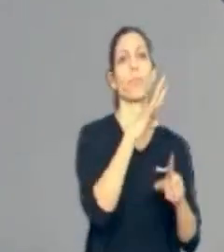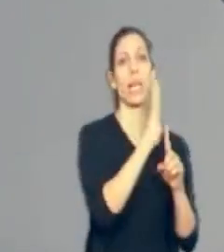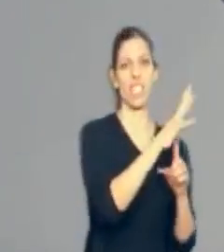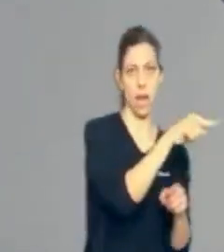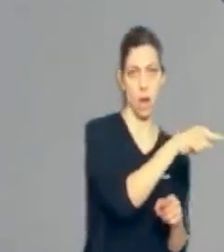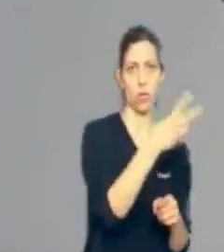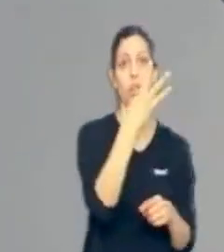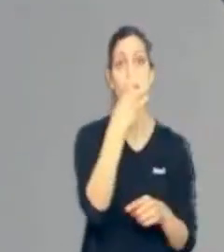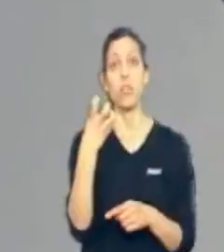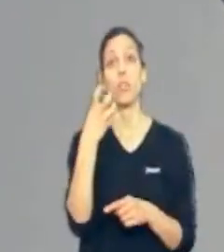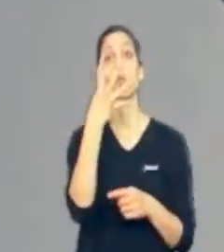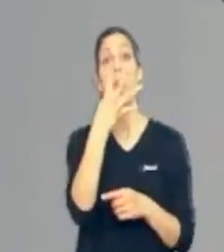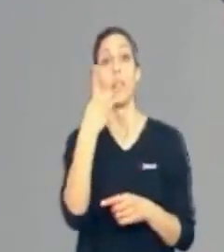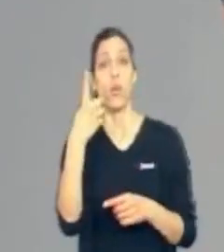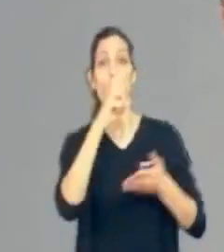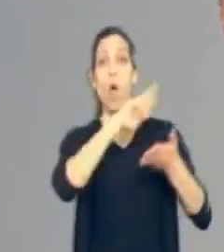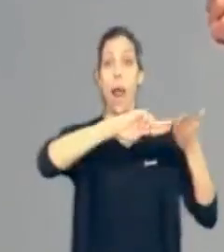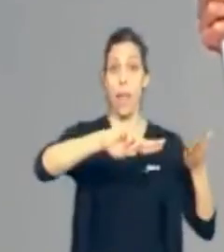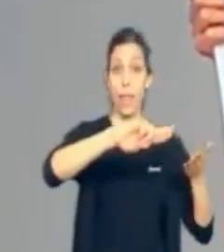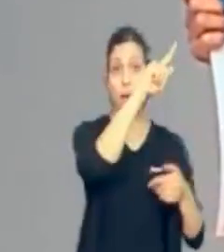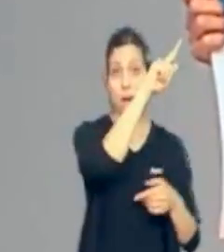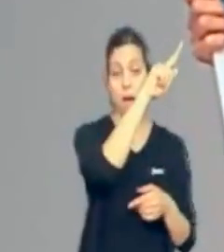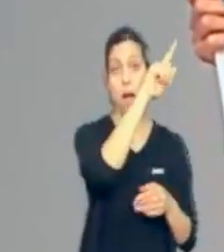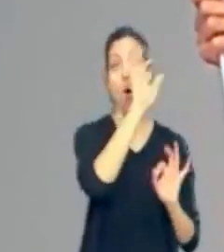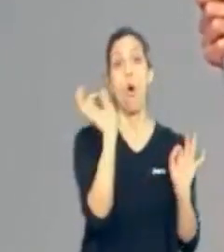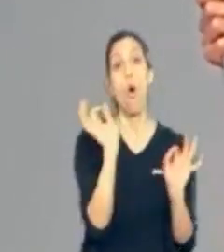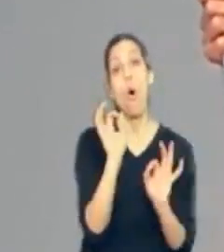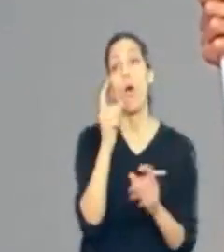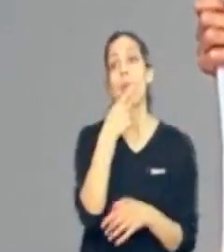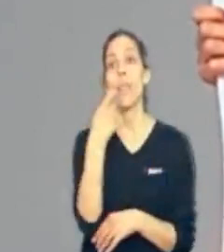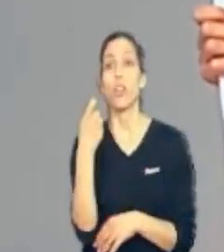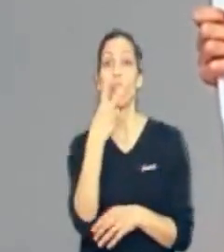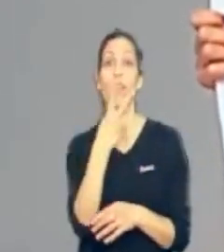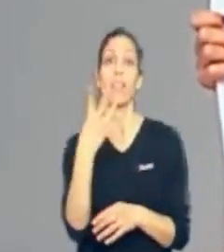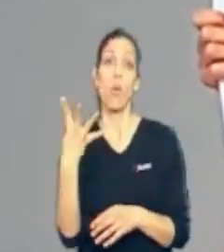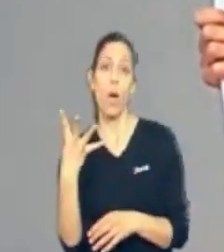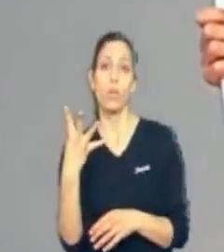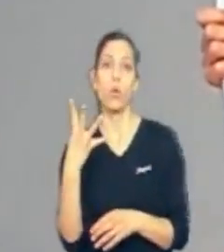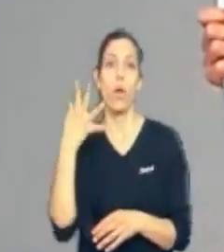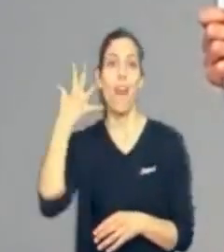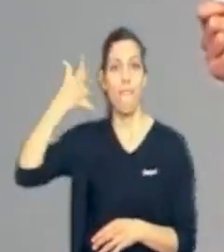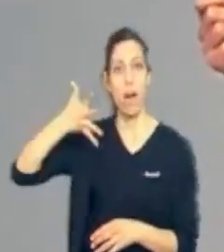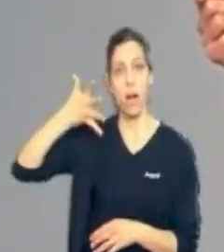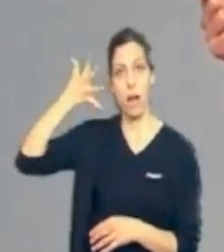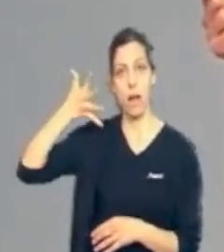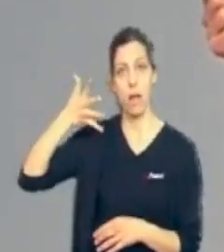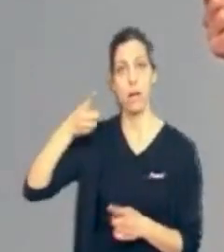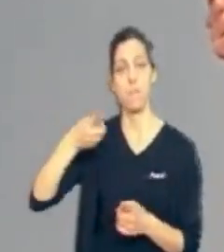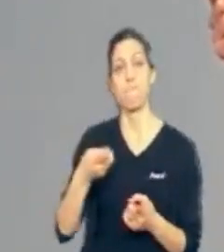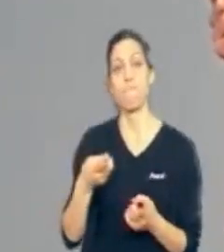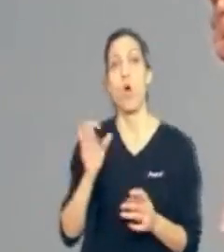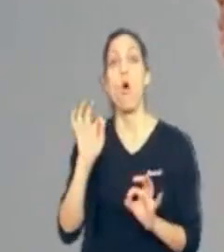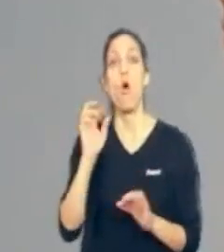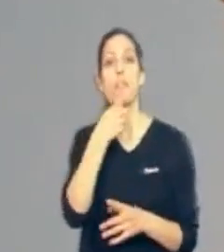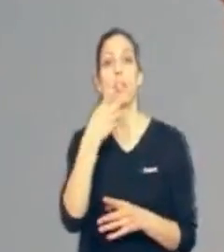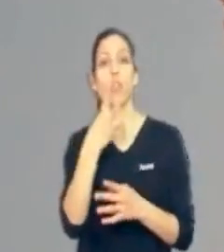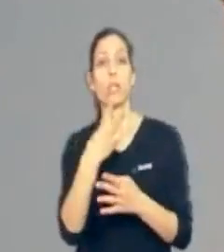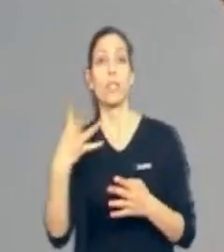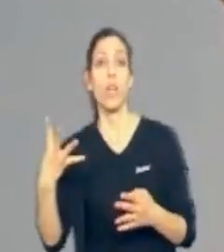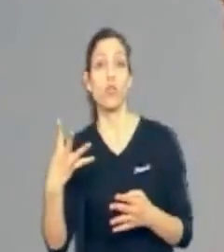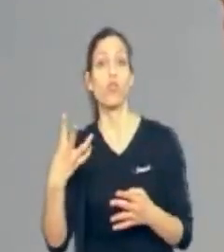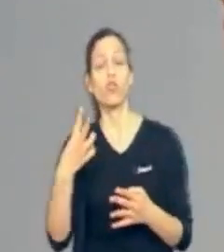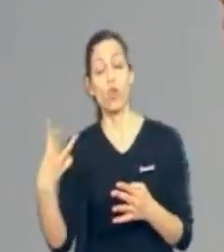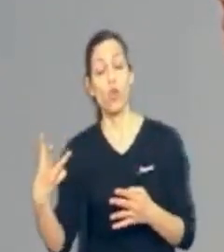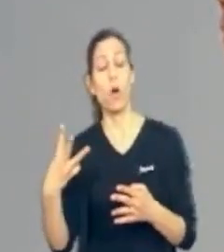341 a Galícia o 124 a Navarra, o 138 a